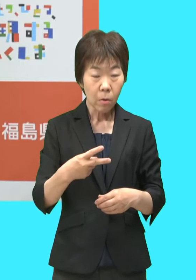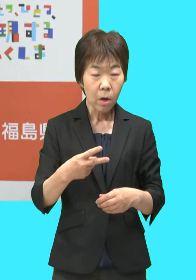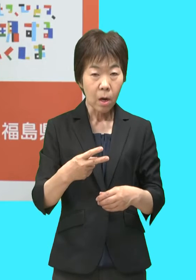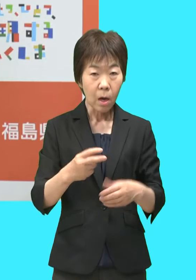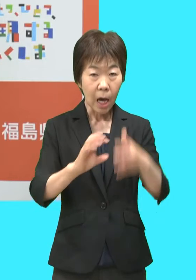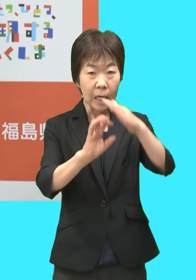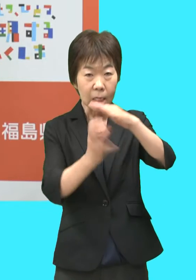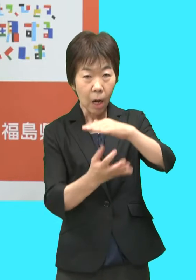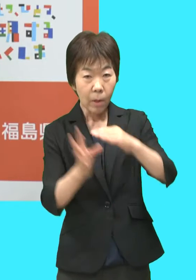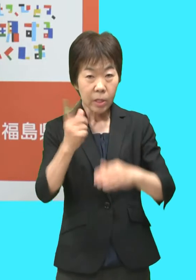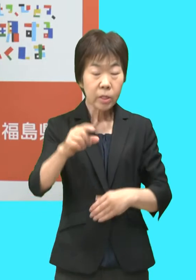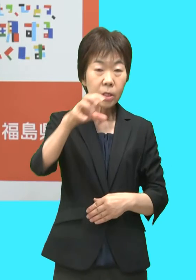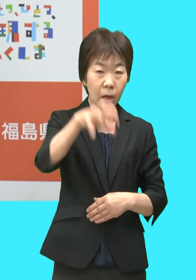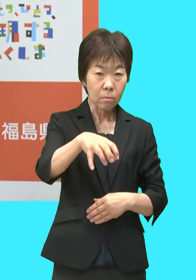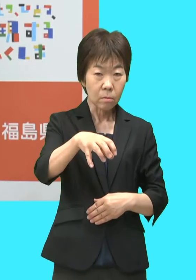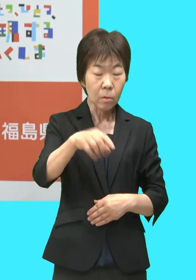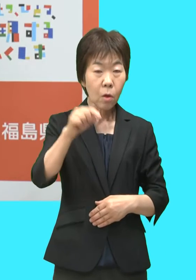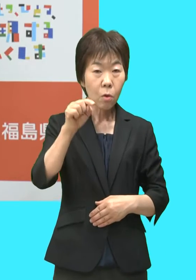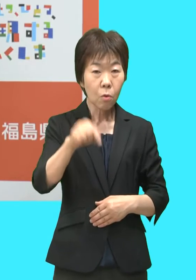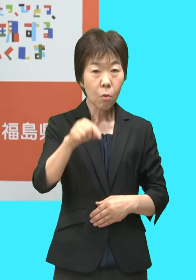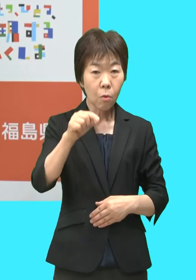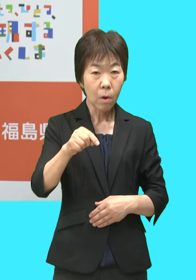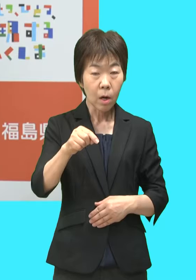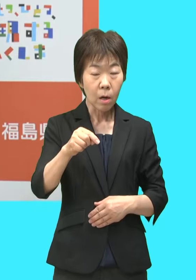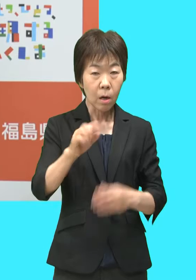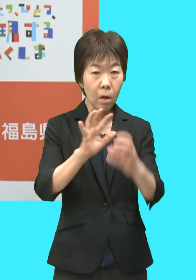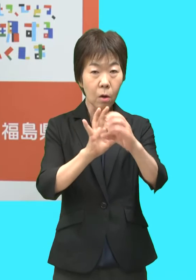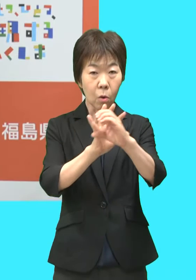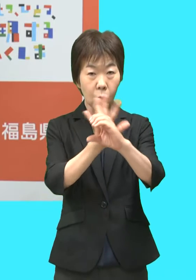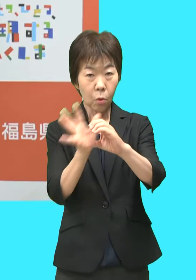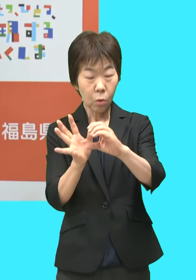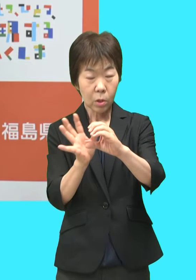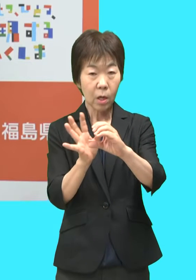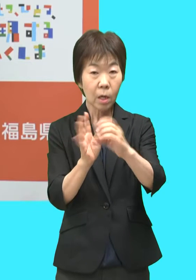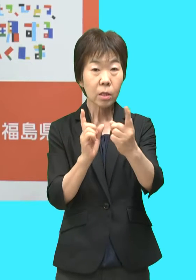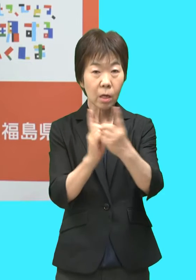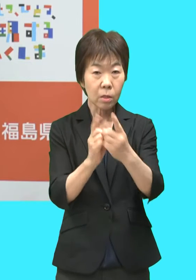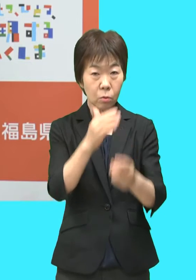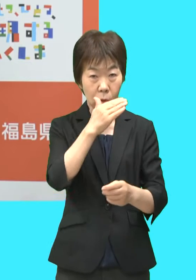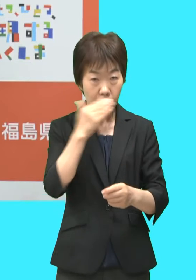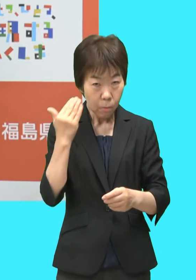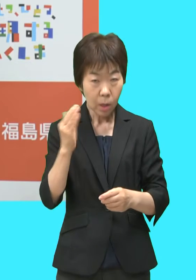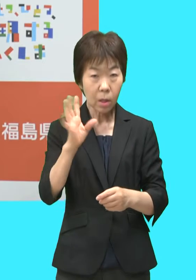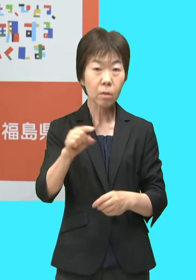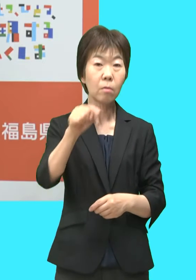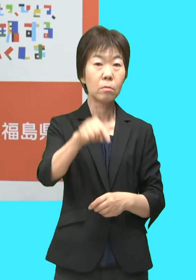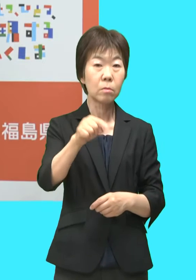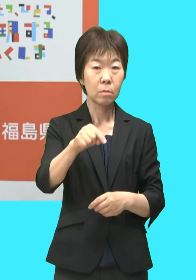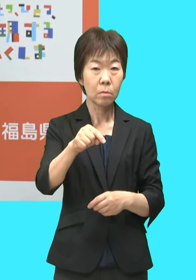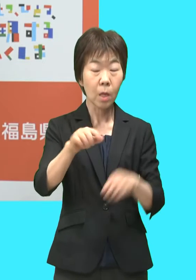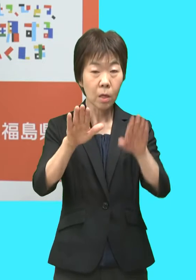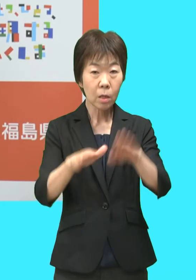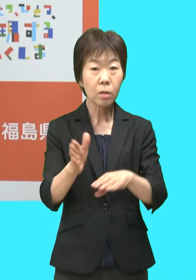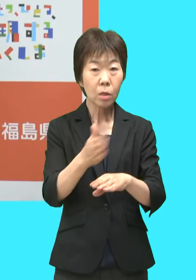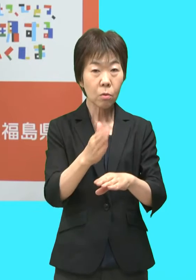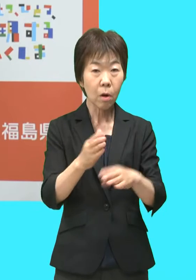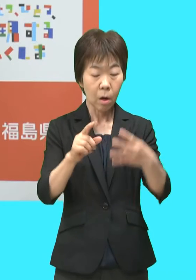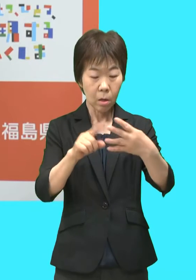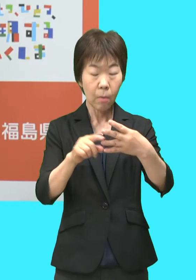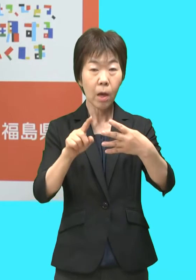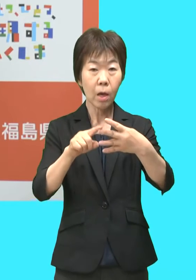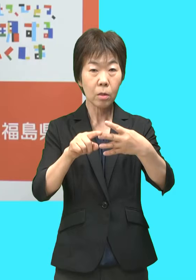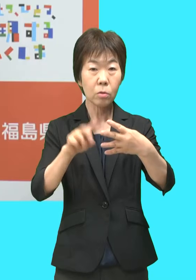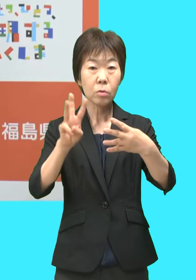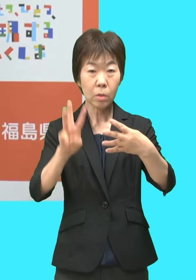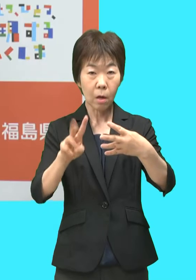非常にコロナ対策優等生と言われている県でありますが、実はここ数日ステージ3、ステージ4